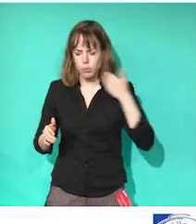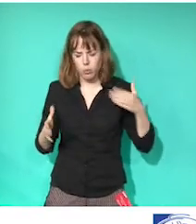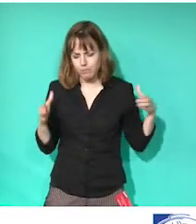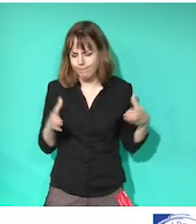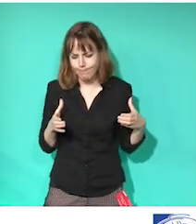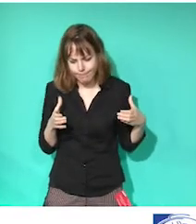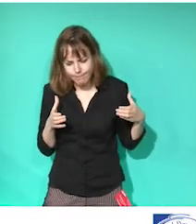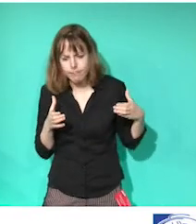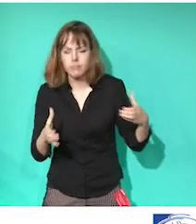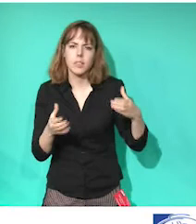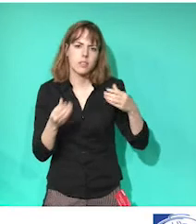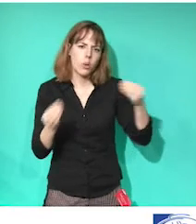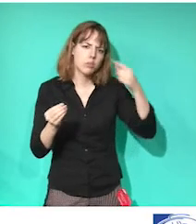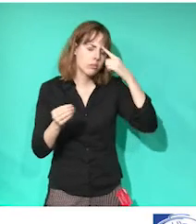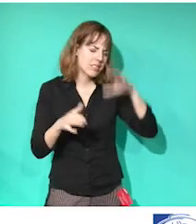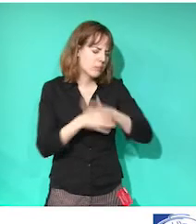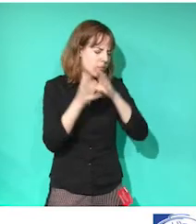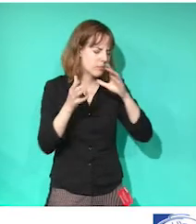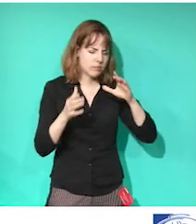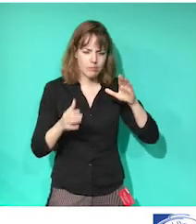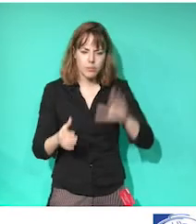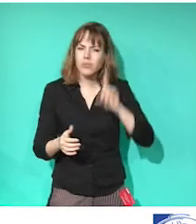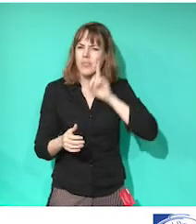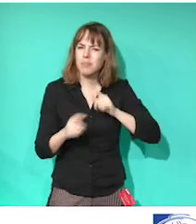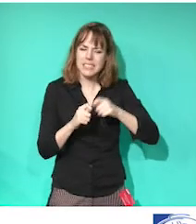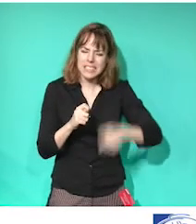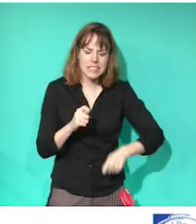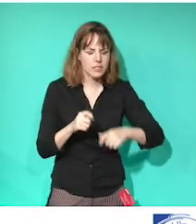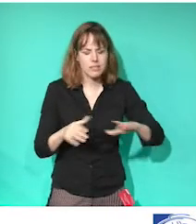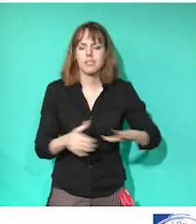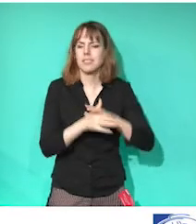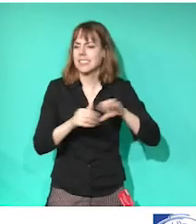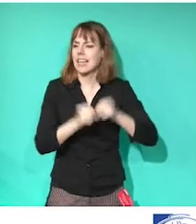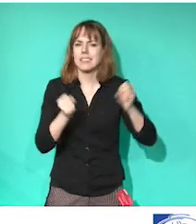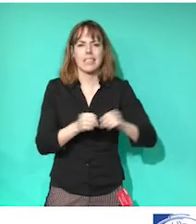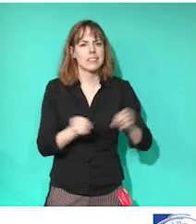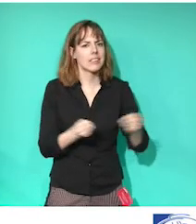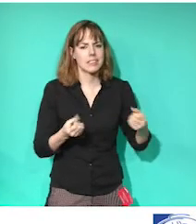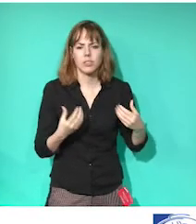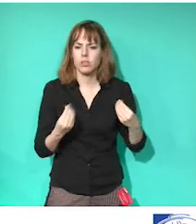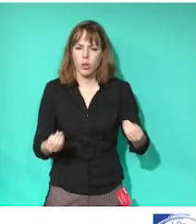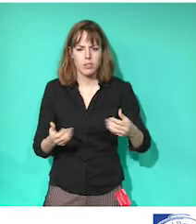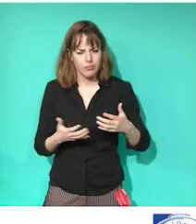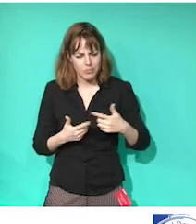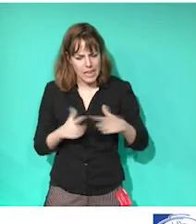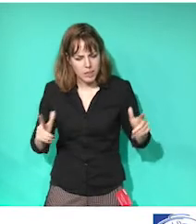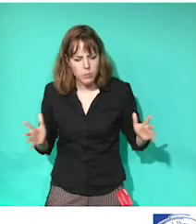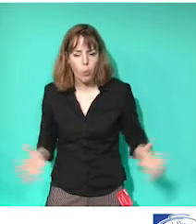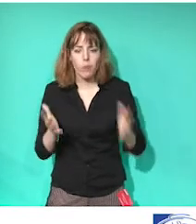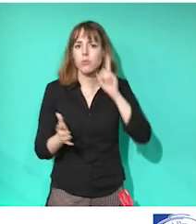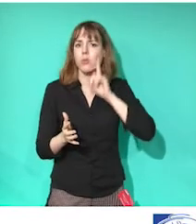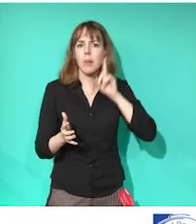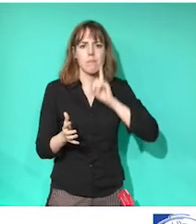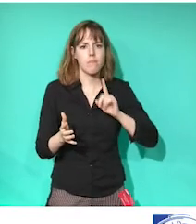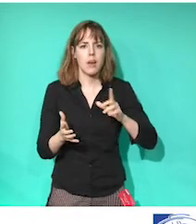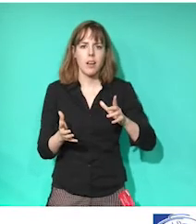pour abaisser le mur des préjugés sexistes et ouvrir des chemins de liberté. Et ainsi, nous contribuerons à notre manière à faire